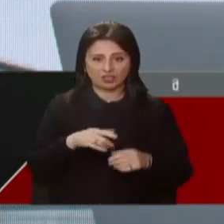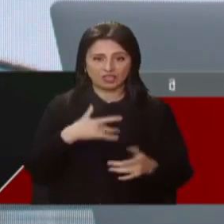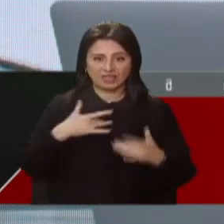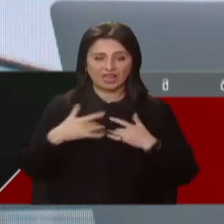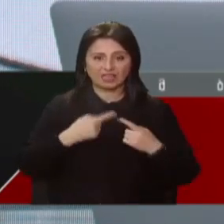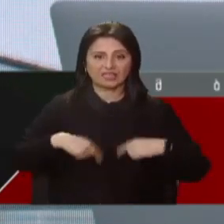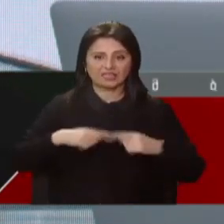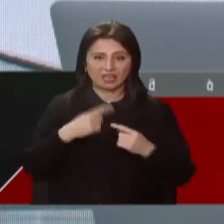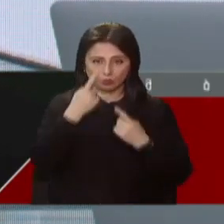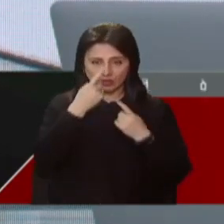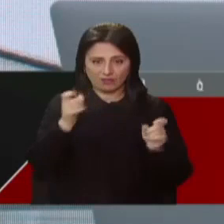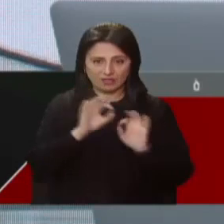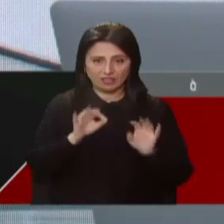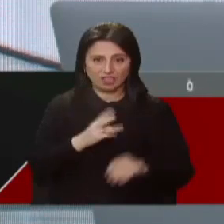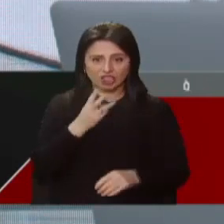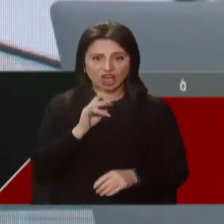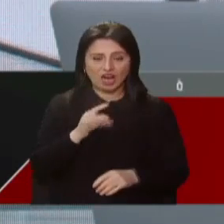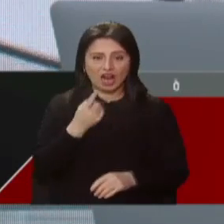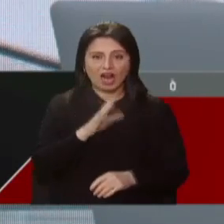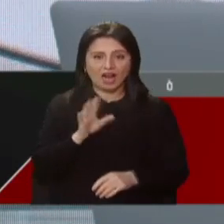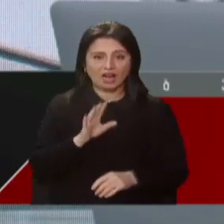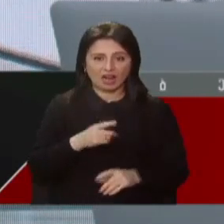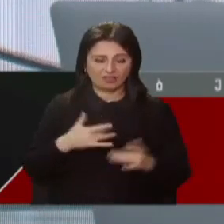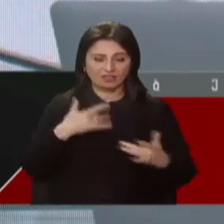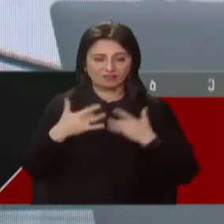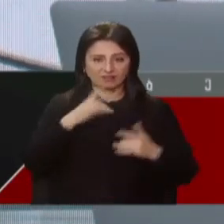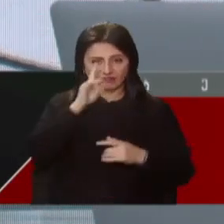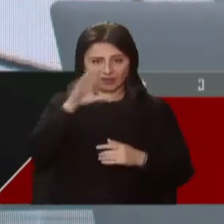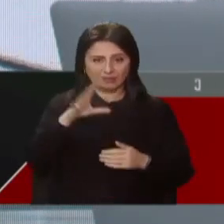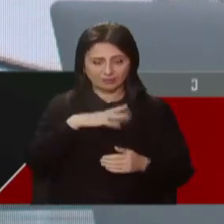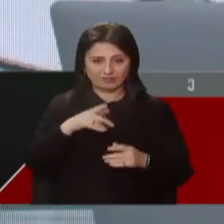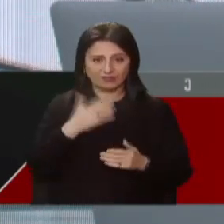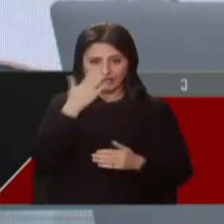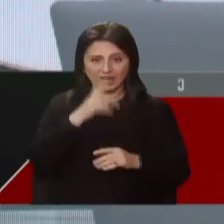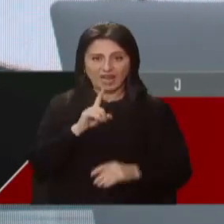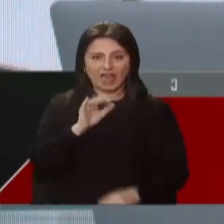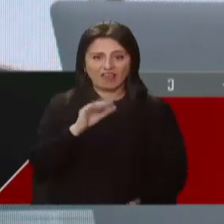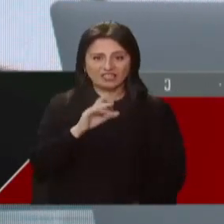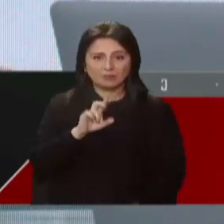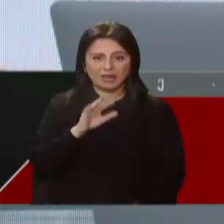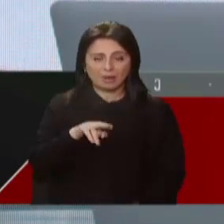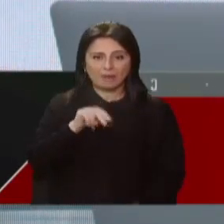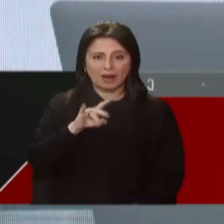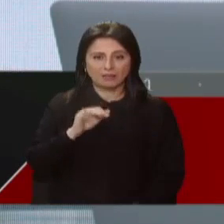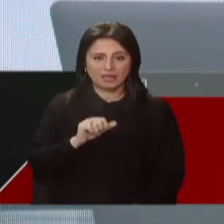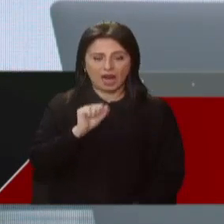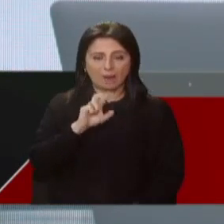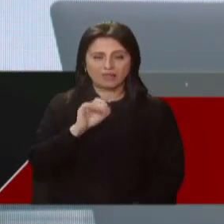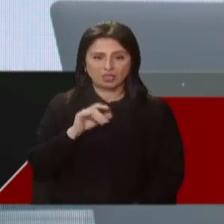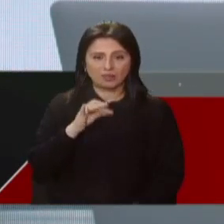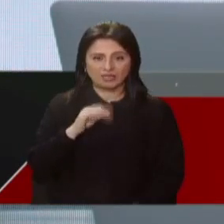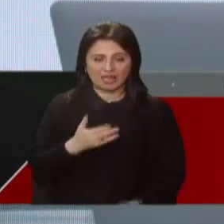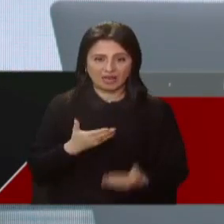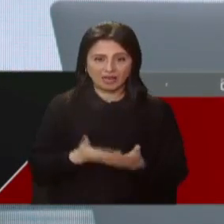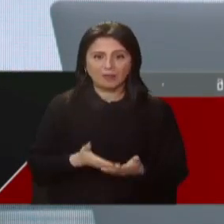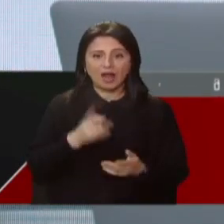თეატრალური საზოგადოება ავრცელებს. ნუგზარ შარია არაერთი კინოროლით იყო ცნობილი, მათ შორის ხევისბერი გოჩა, ბალიასტომი, აბესალომ და ეთერი ენგურის